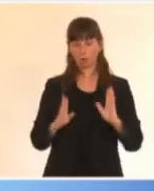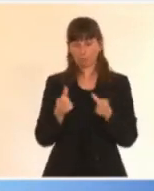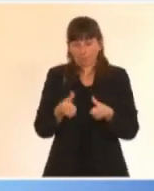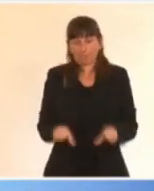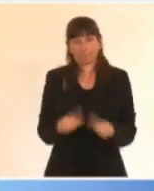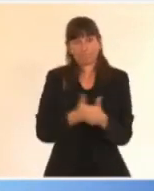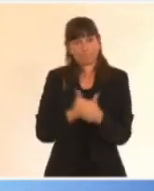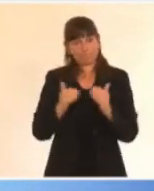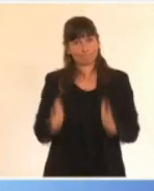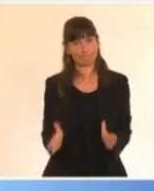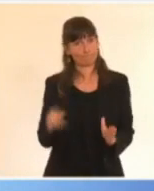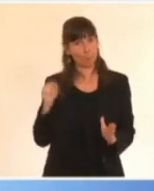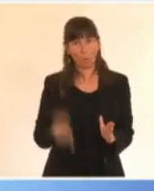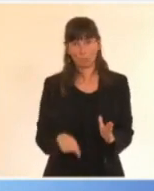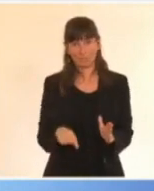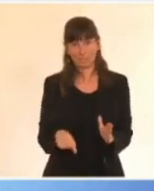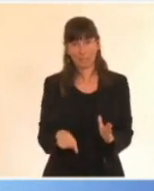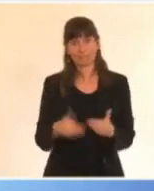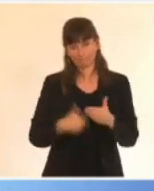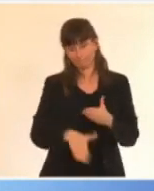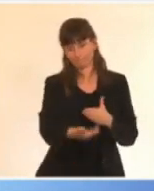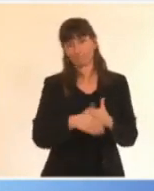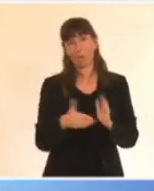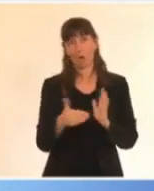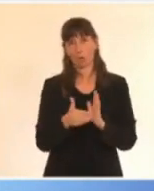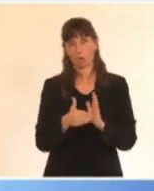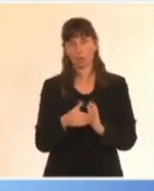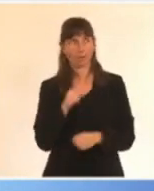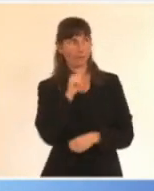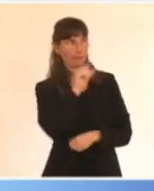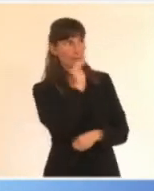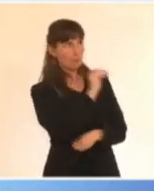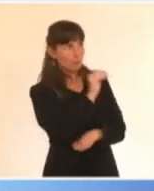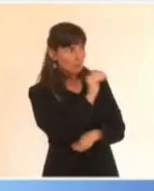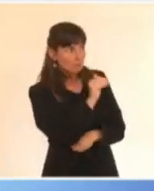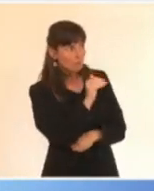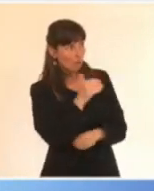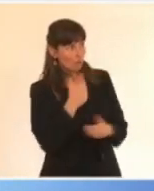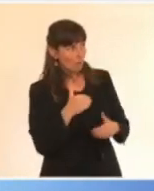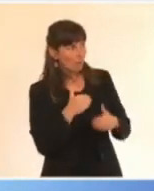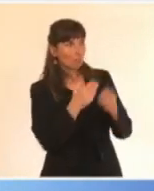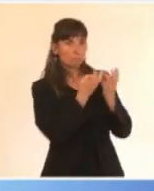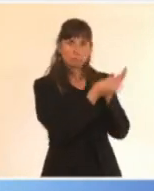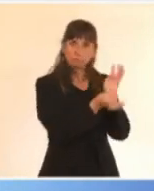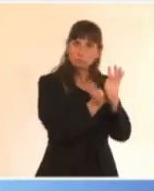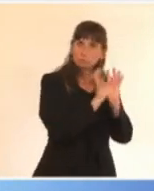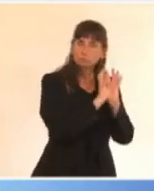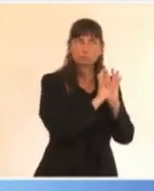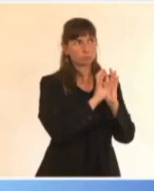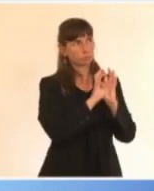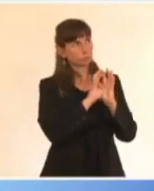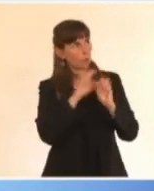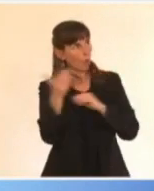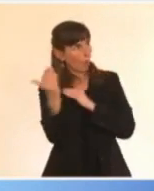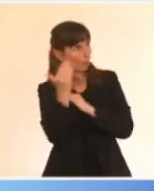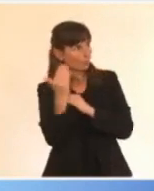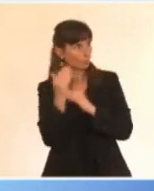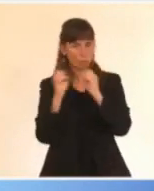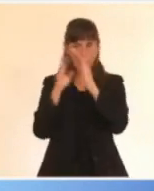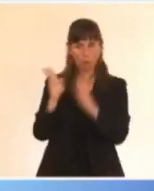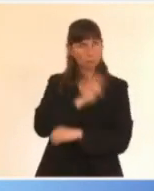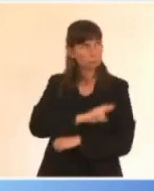semblé utile de consulter à nouveau les sociétés savantes, les représentants des organismes de ces établissements pour personnes